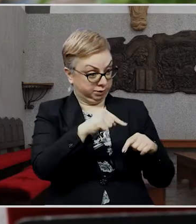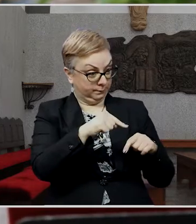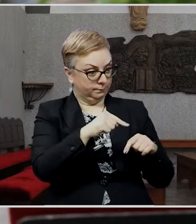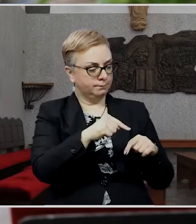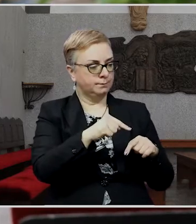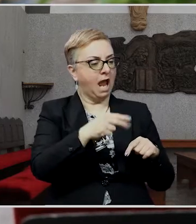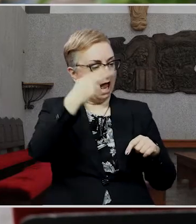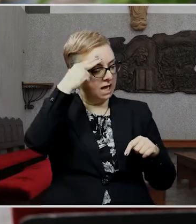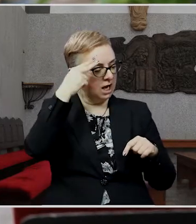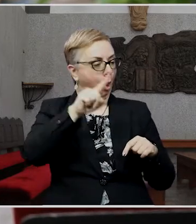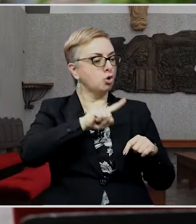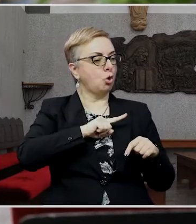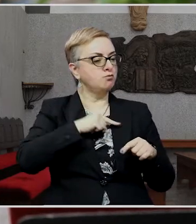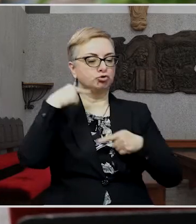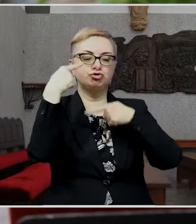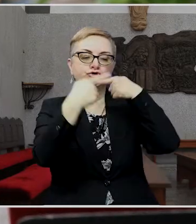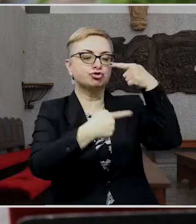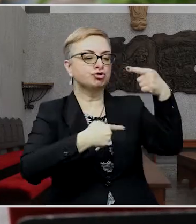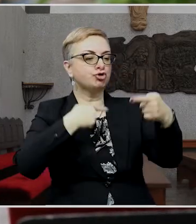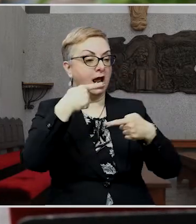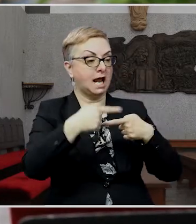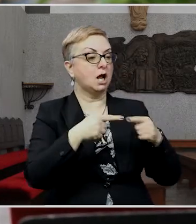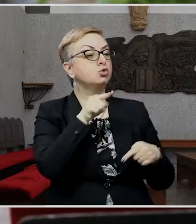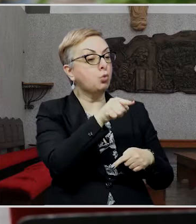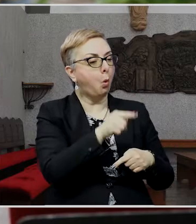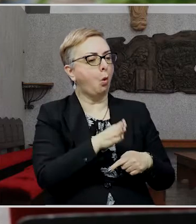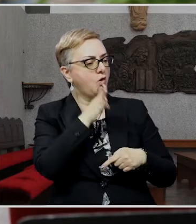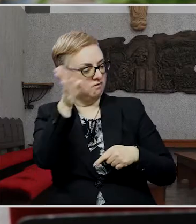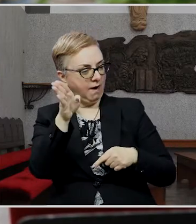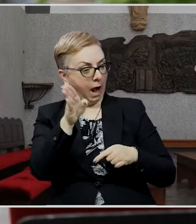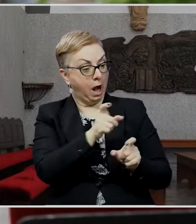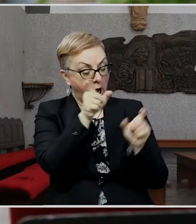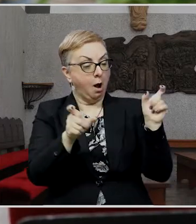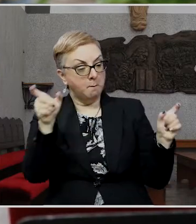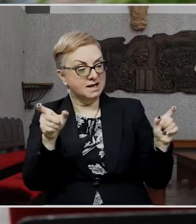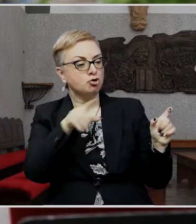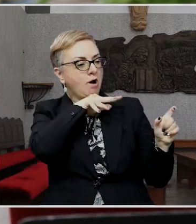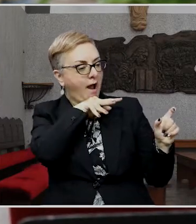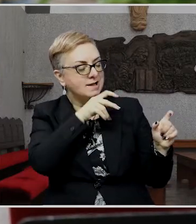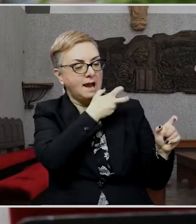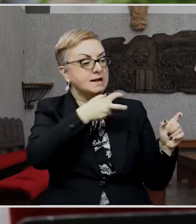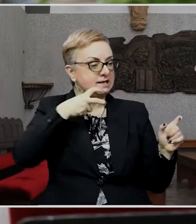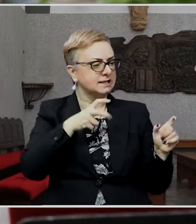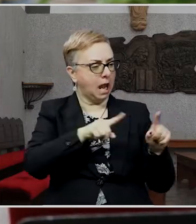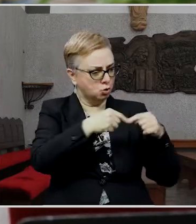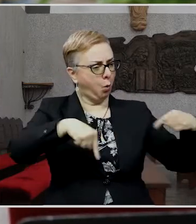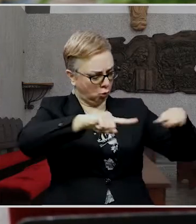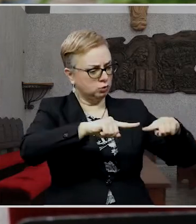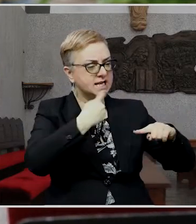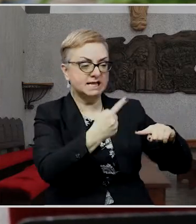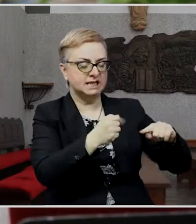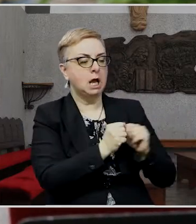di generazione in generazione va riunisce gli anziani di israele e di loro